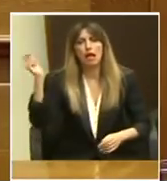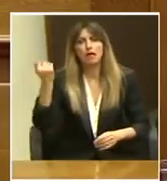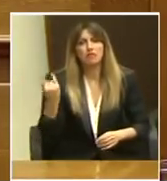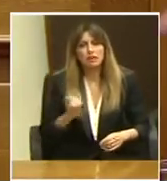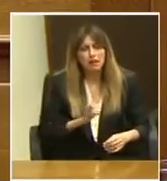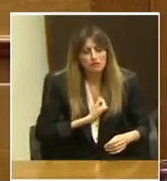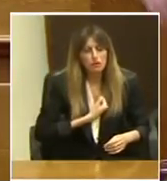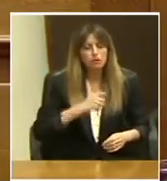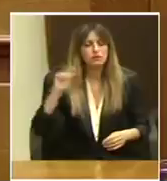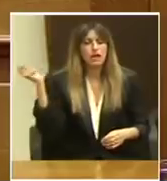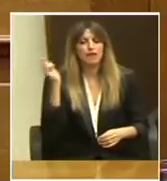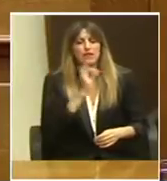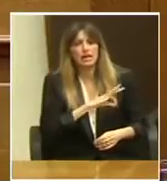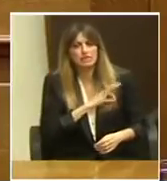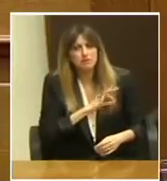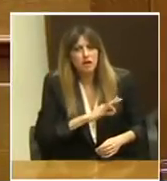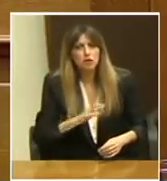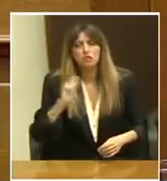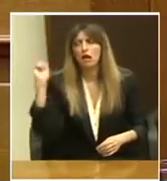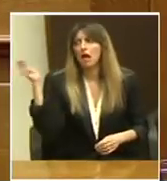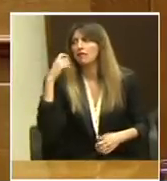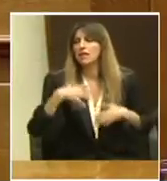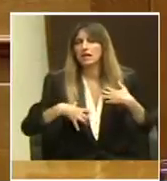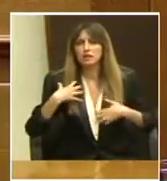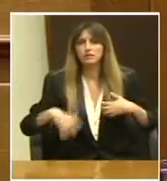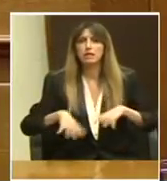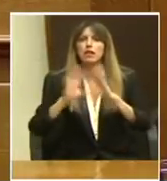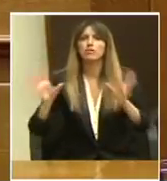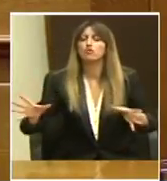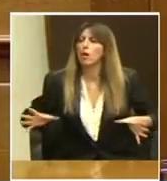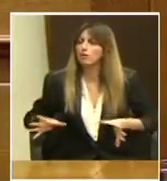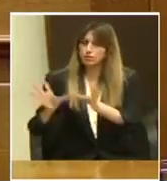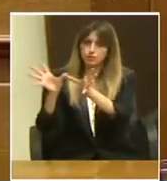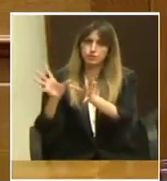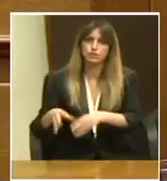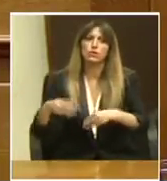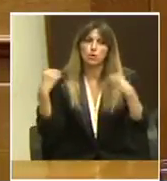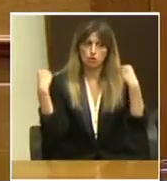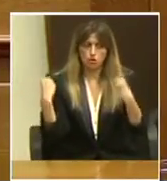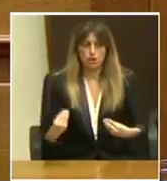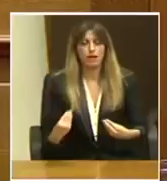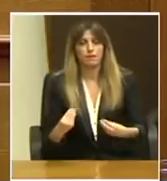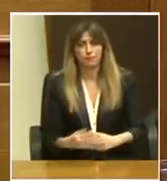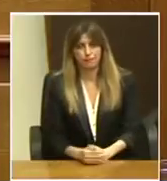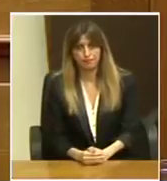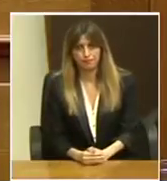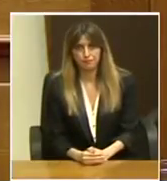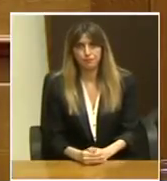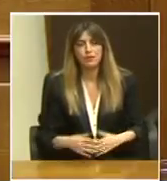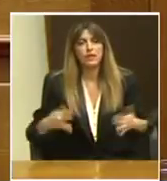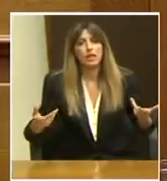μας δικαιώματα, τις εθνικές μας ανησυχίες. Ωραία, τα παραδώσαμε. Πάμε στα Σκόπια. Τι λέει ο Ιβάνοφ και